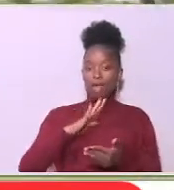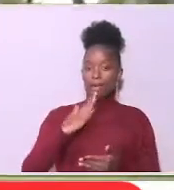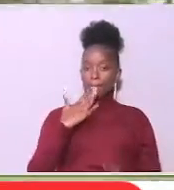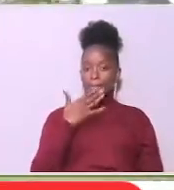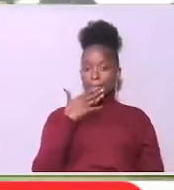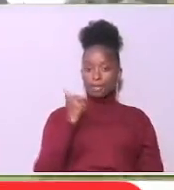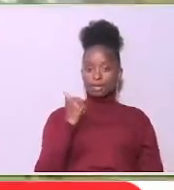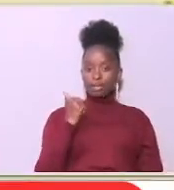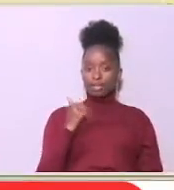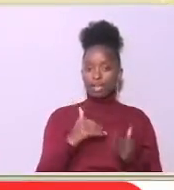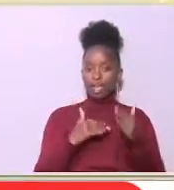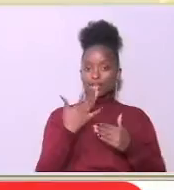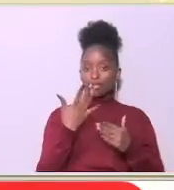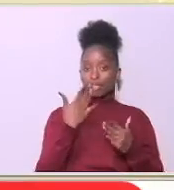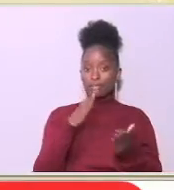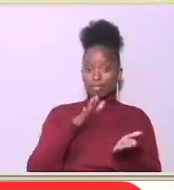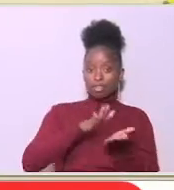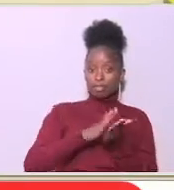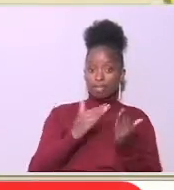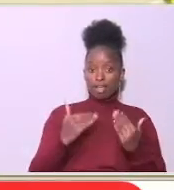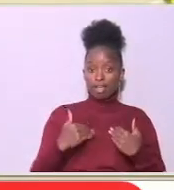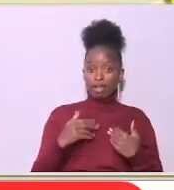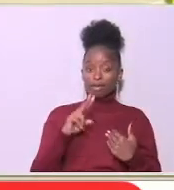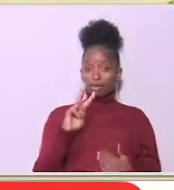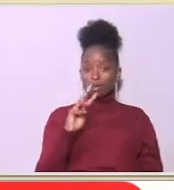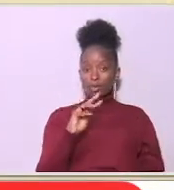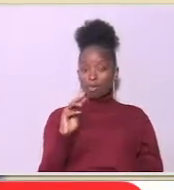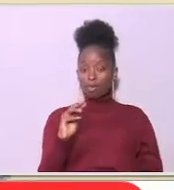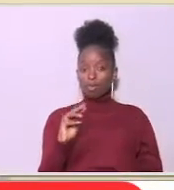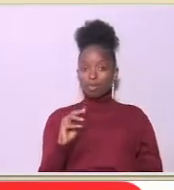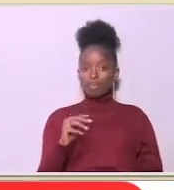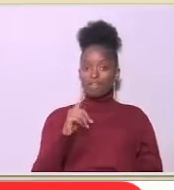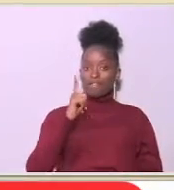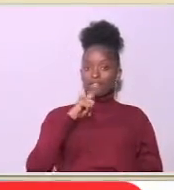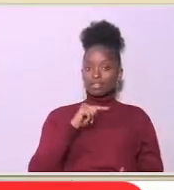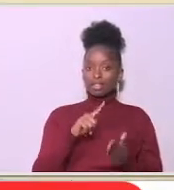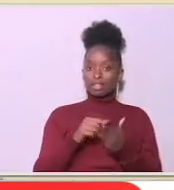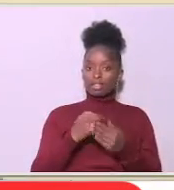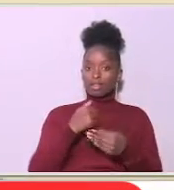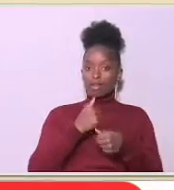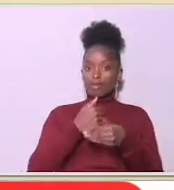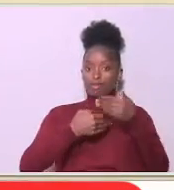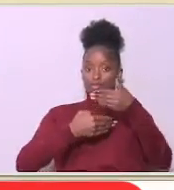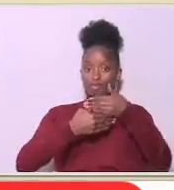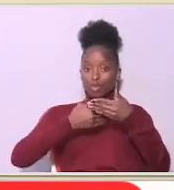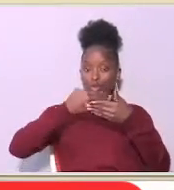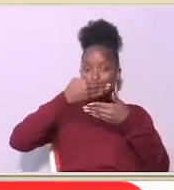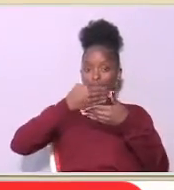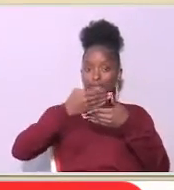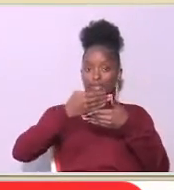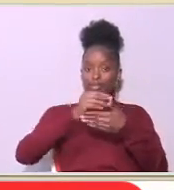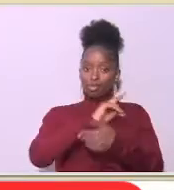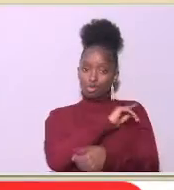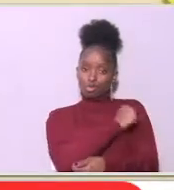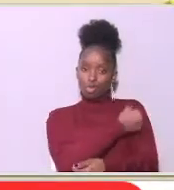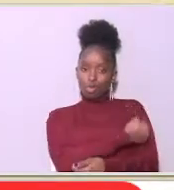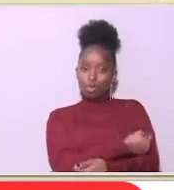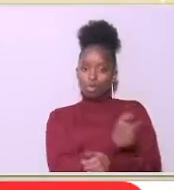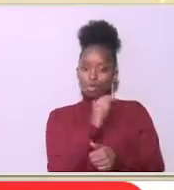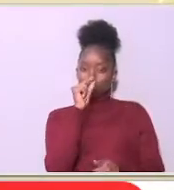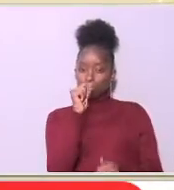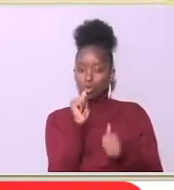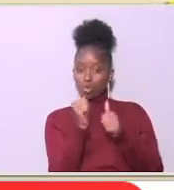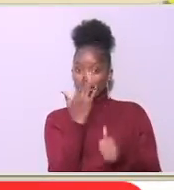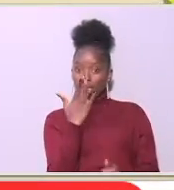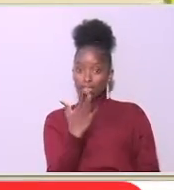ya kutengewa shilingi milioni 2 kukamilisha ujenzi wa zahanati. Mwakilishi wadi wa eneo hilo Jacob Osero